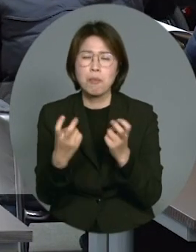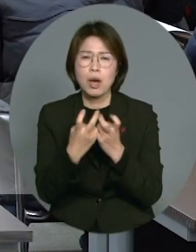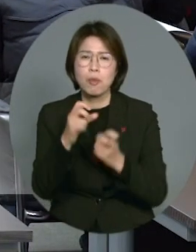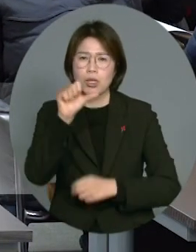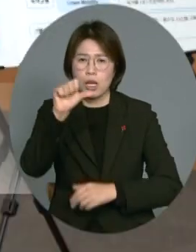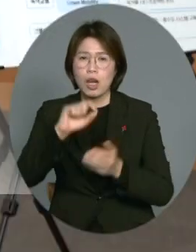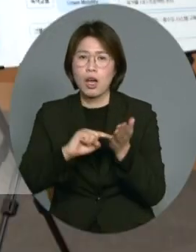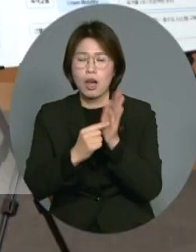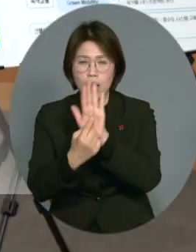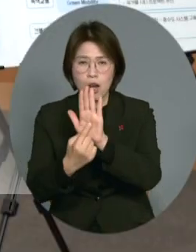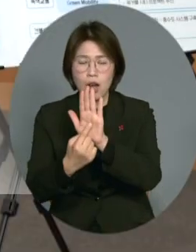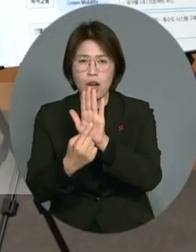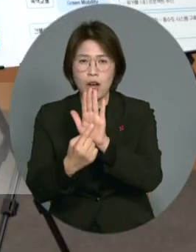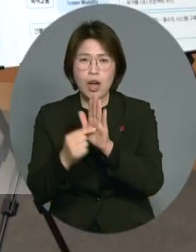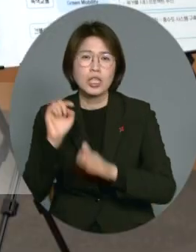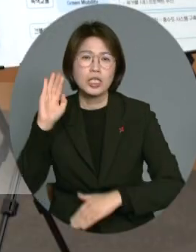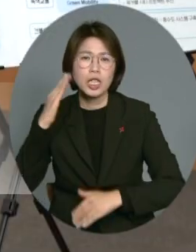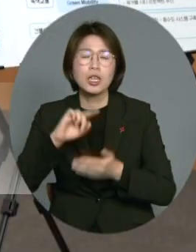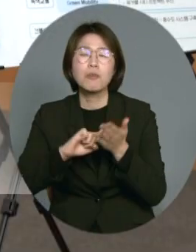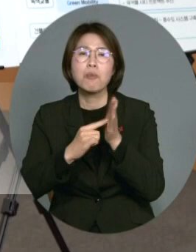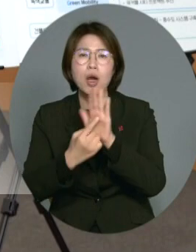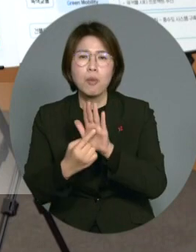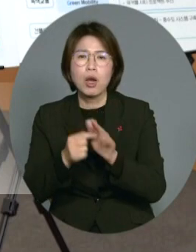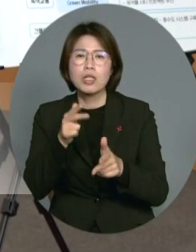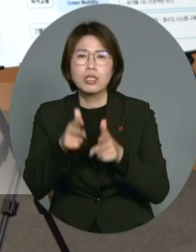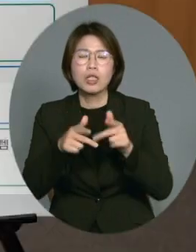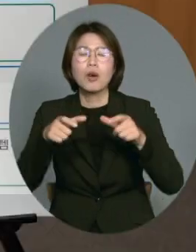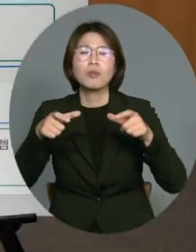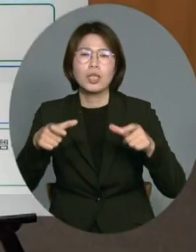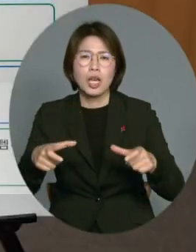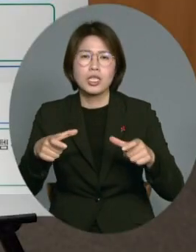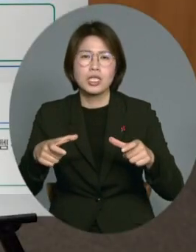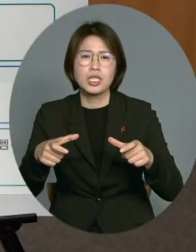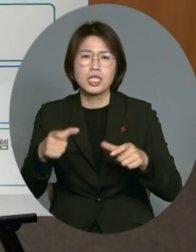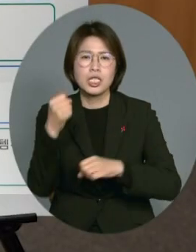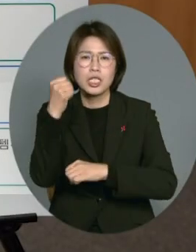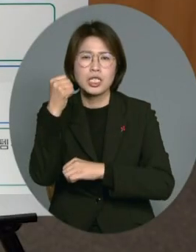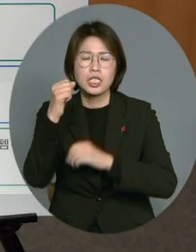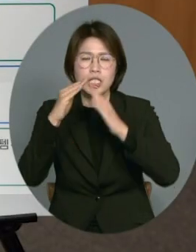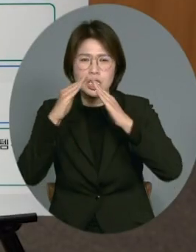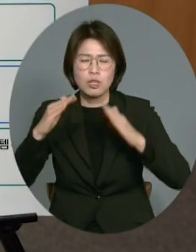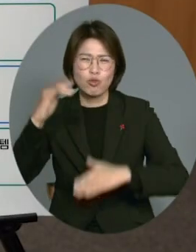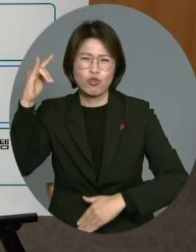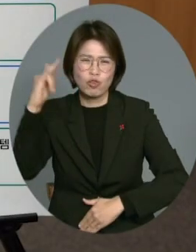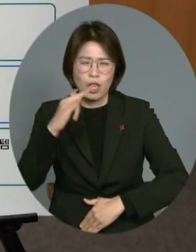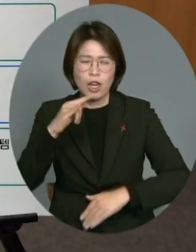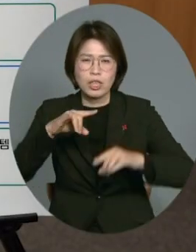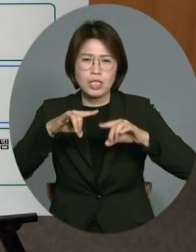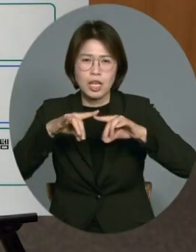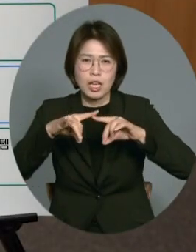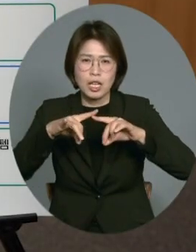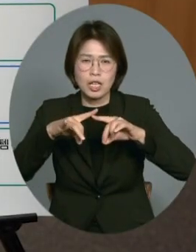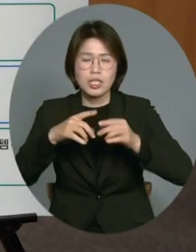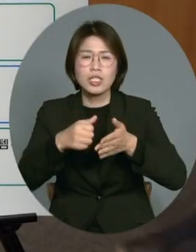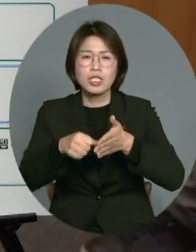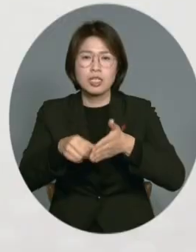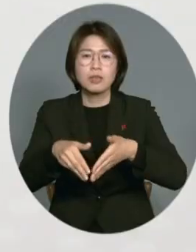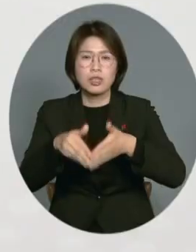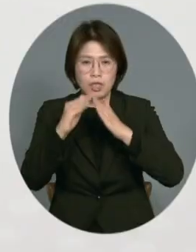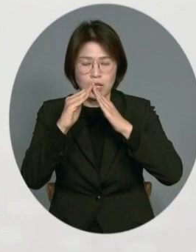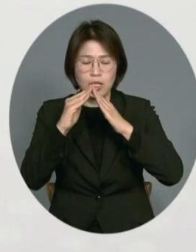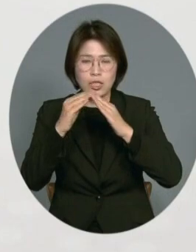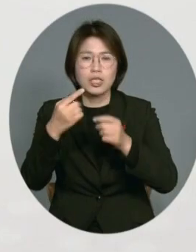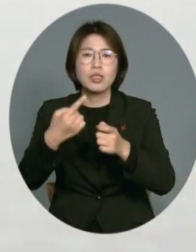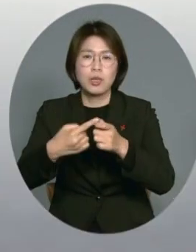제시했습니다. 최근 발표한 산업단지 지붕 태양광 프로젝트를 첫 손에 꼽습니다.